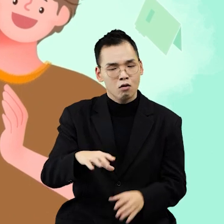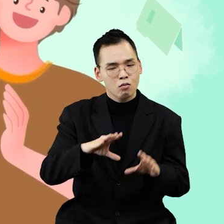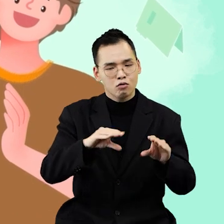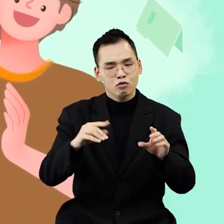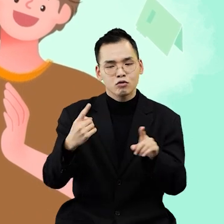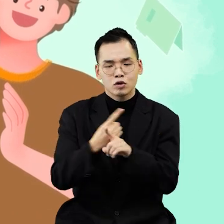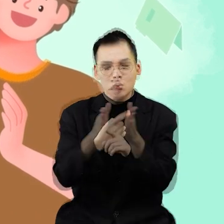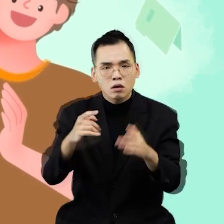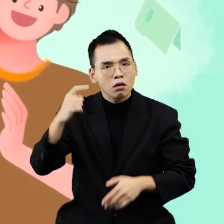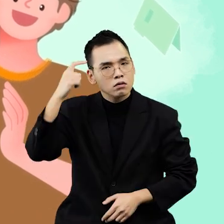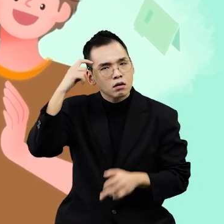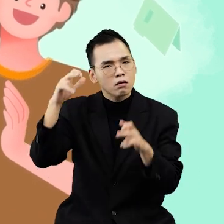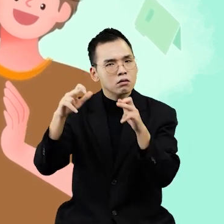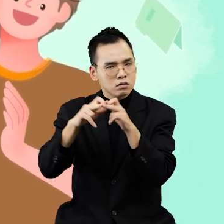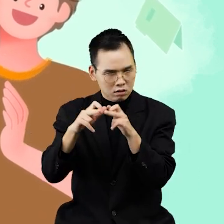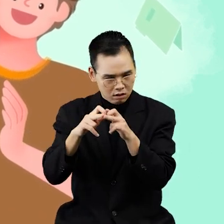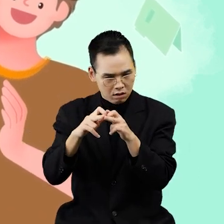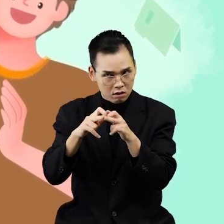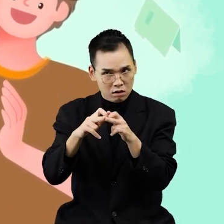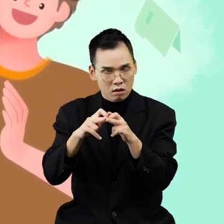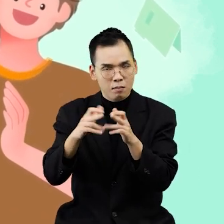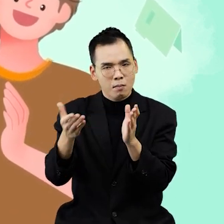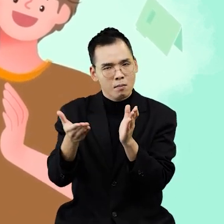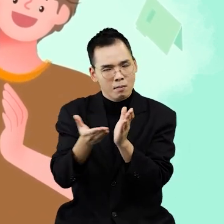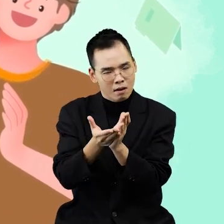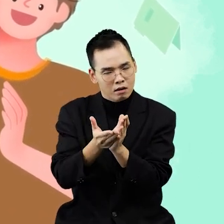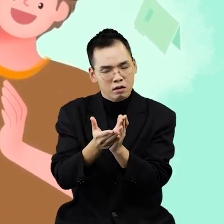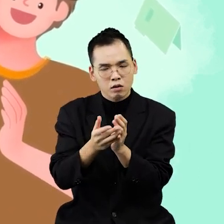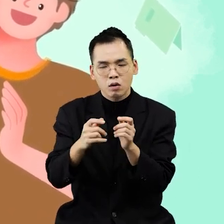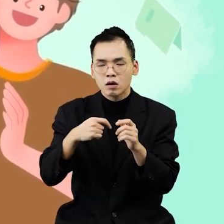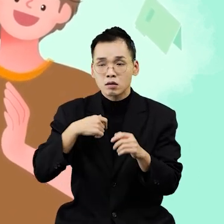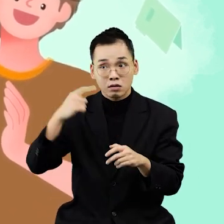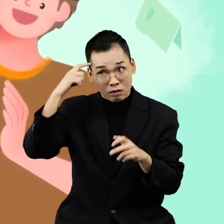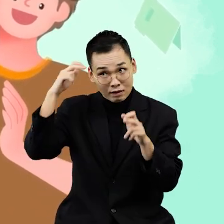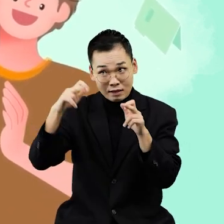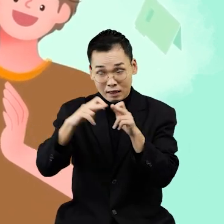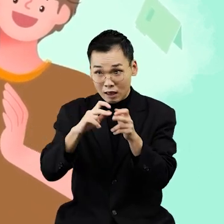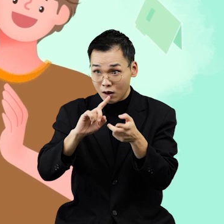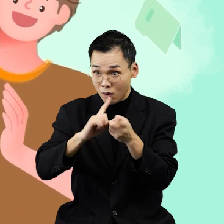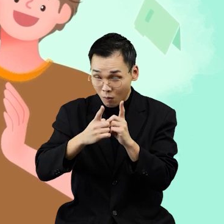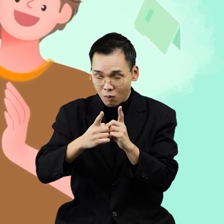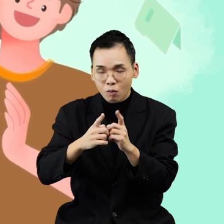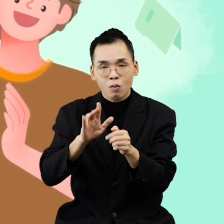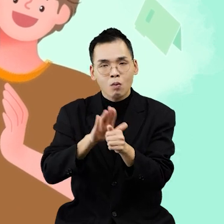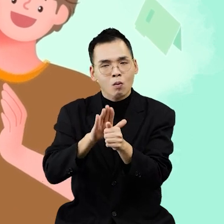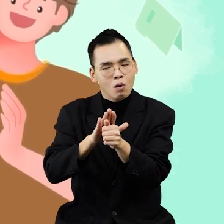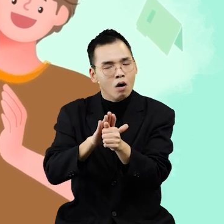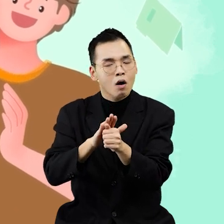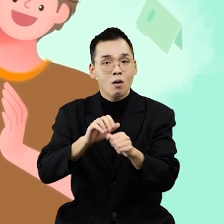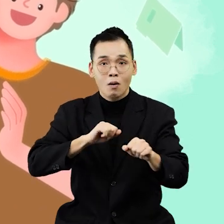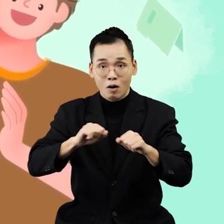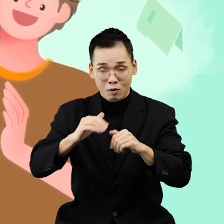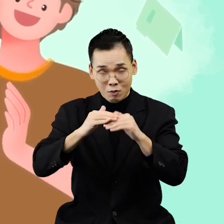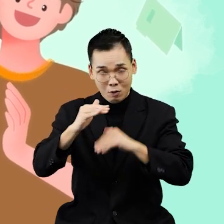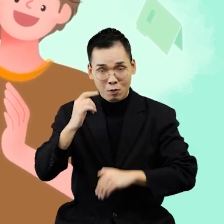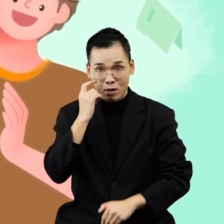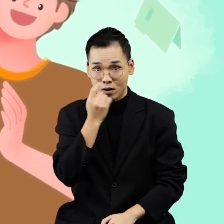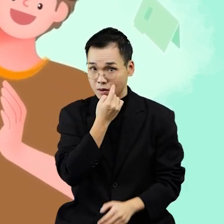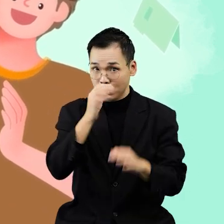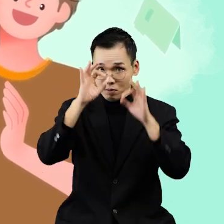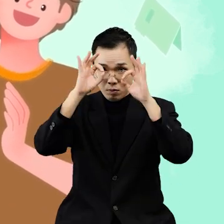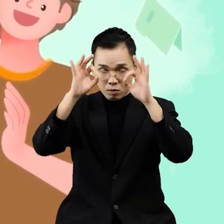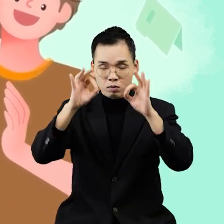보조 직무에 대해 알아보도록 하겠습니다. 본 영상은 2023년 장애인 일자리